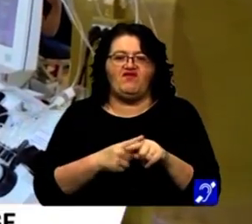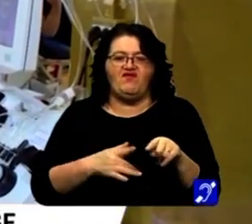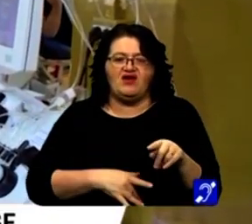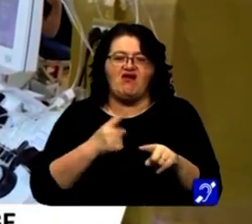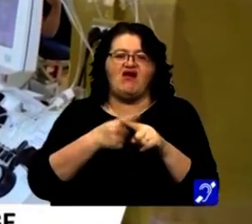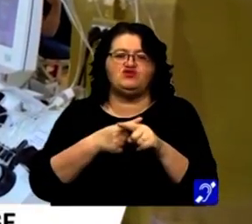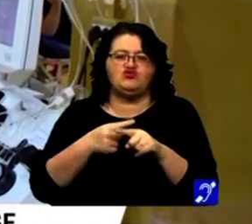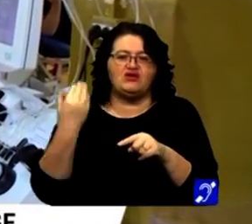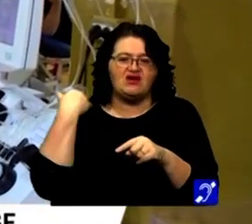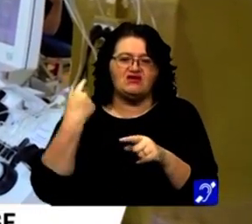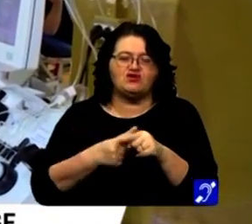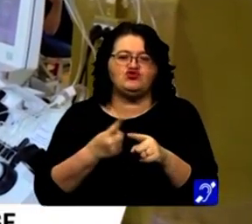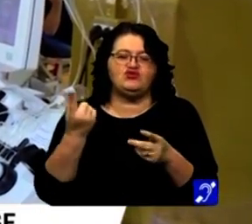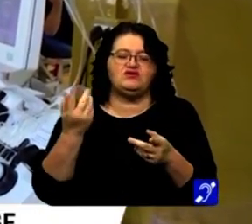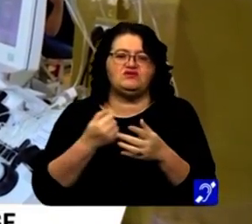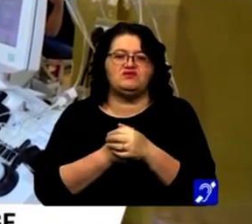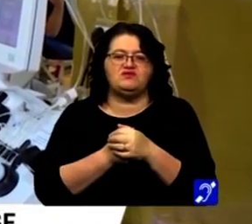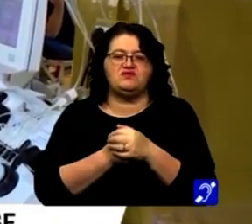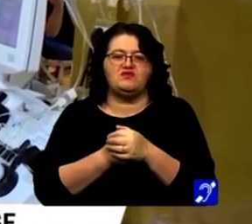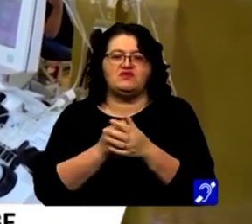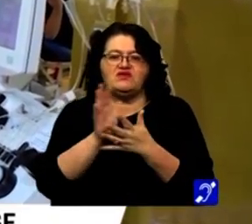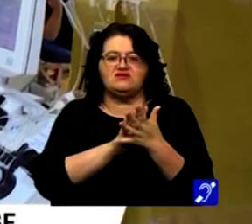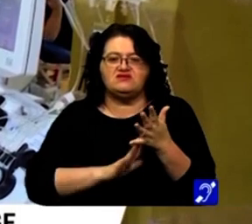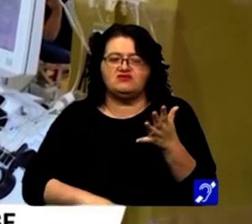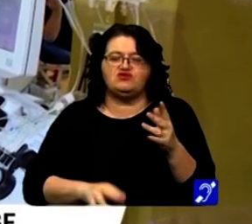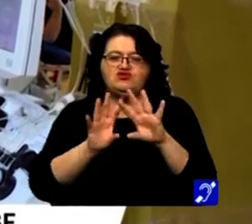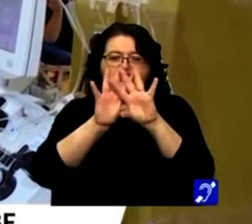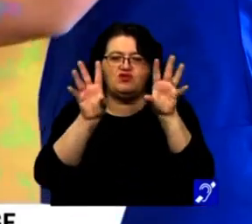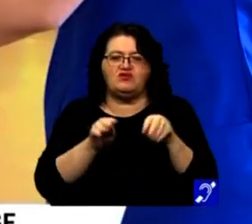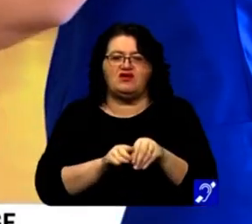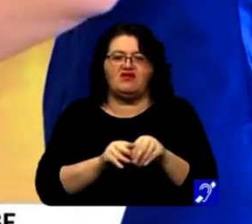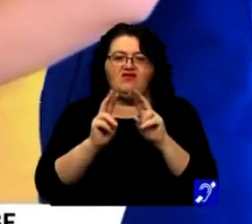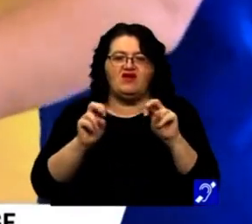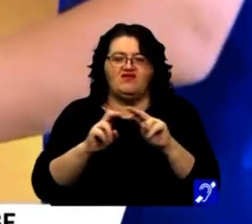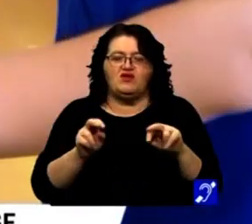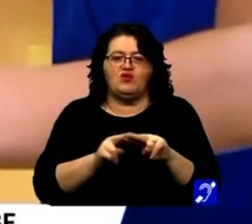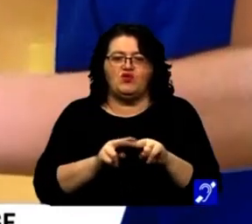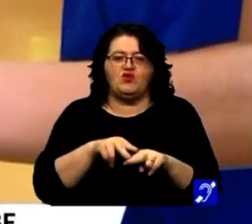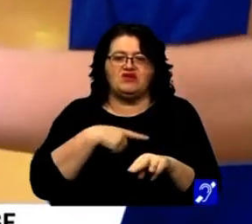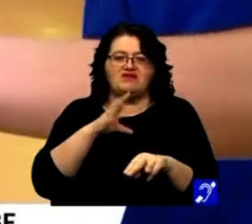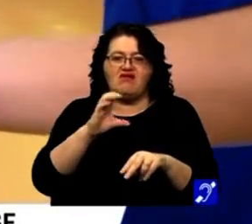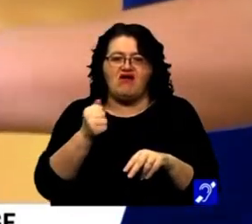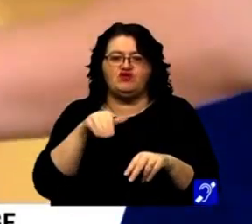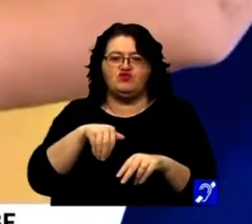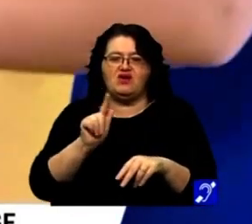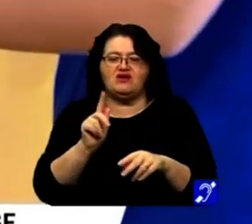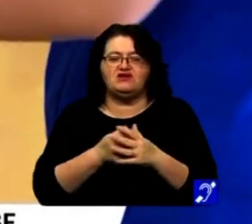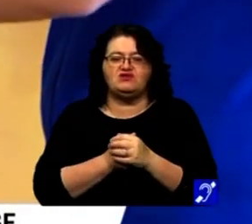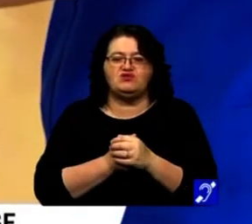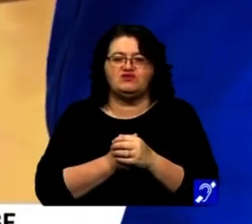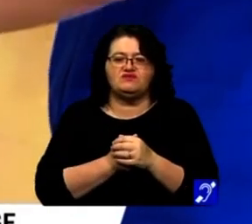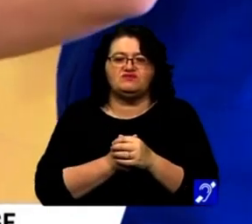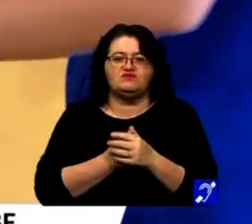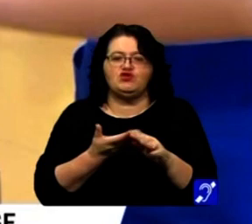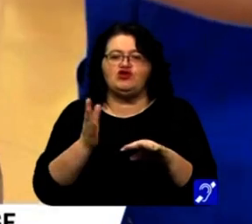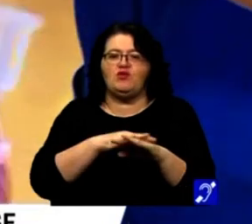ficatului și funcția rinichiului și hemoglobina, verificăm și cum stau cu calciu, cu magneziu. De